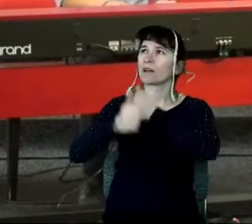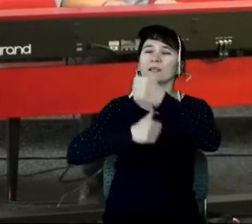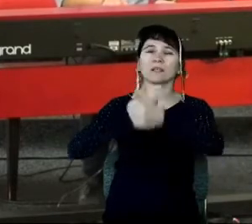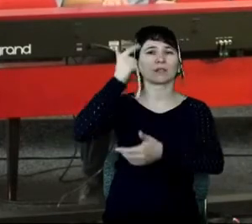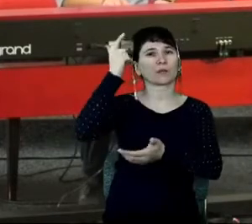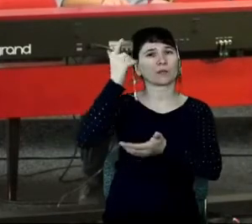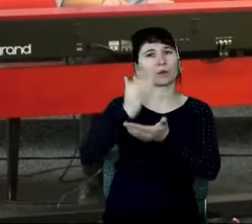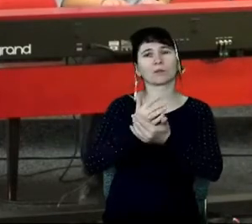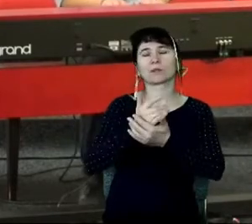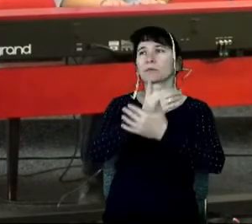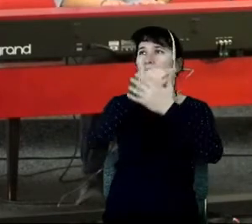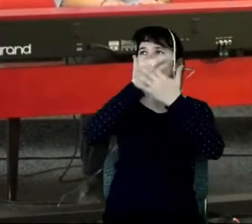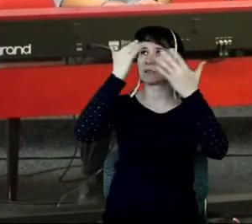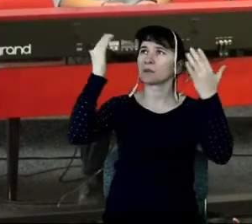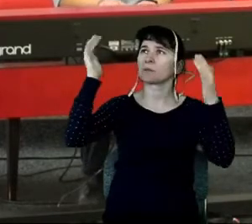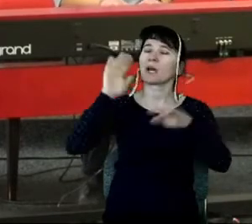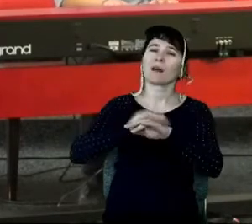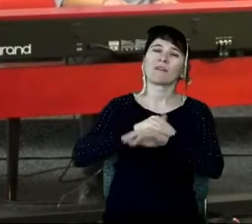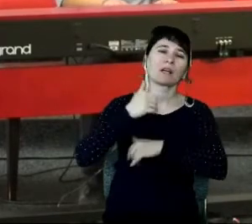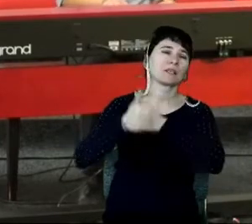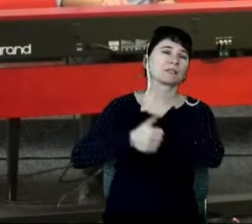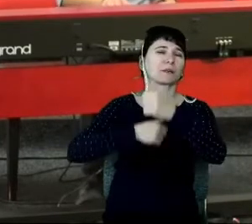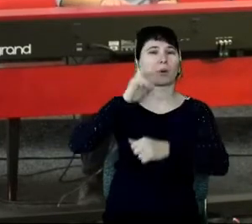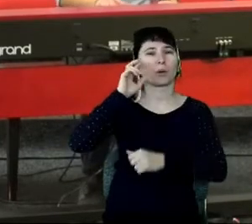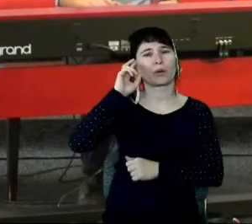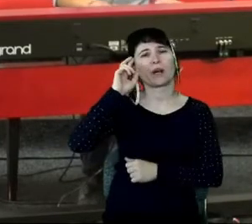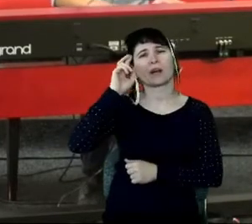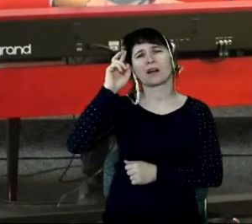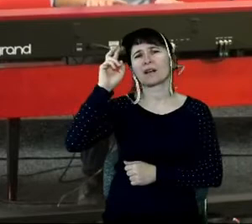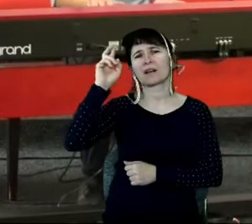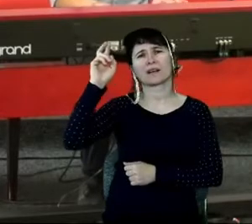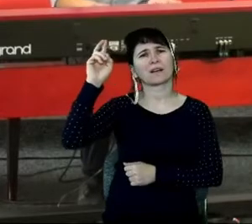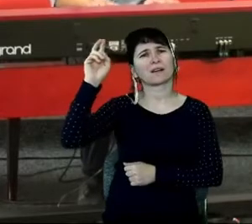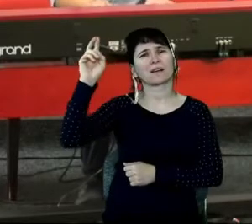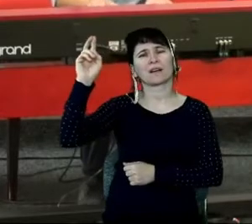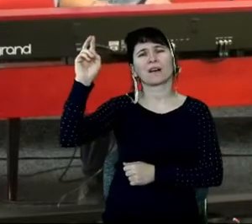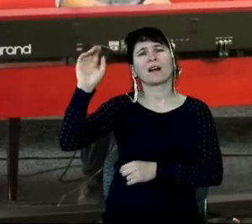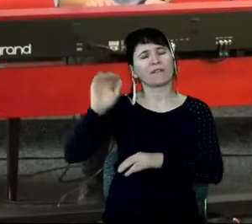Хвалите Господа с небес, хвалите Бога.